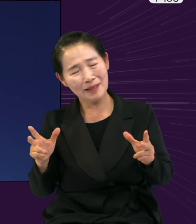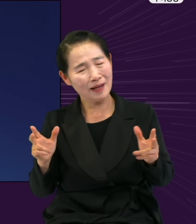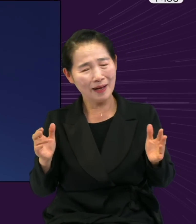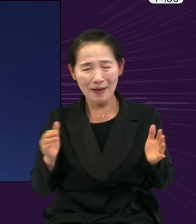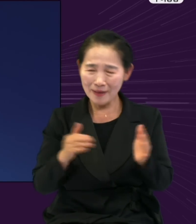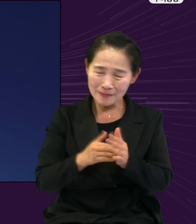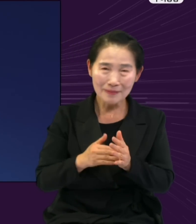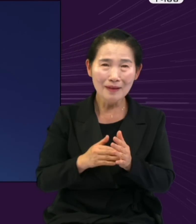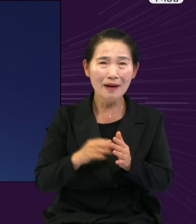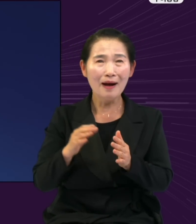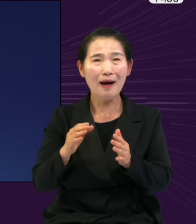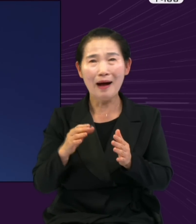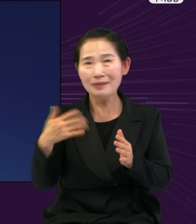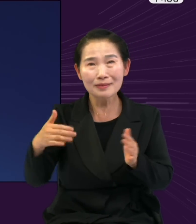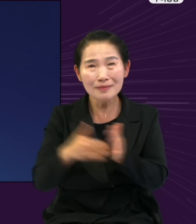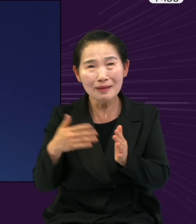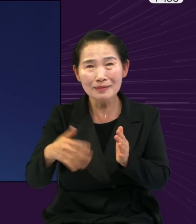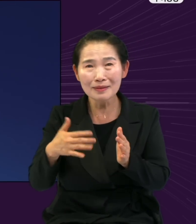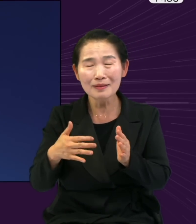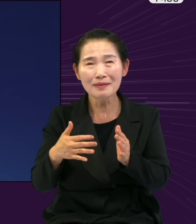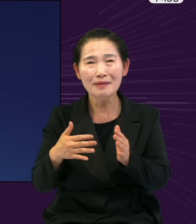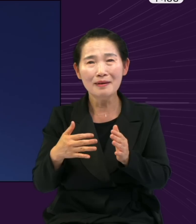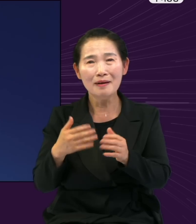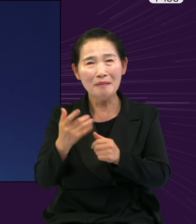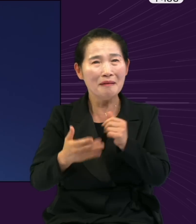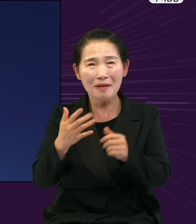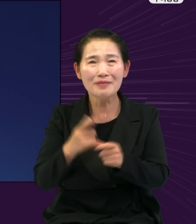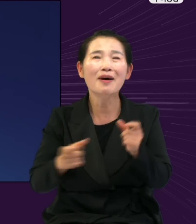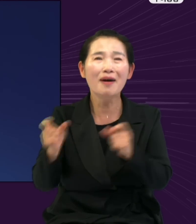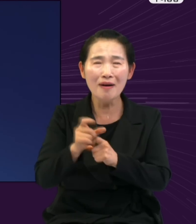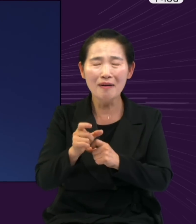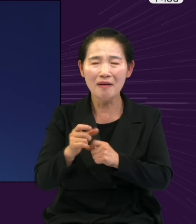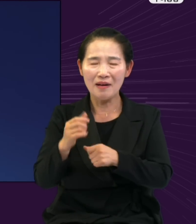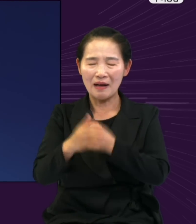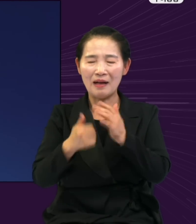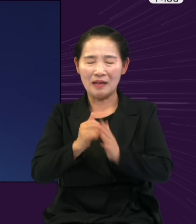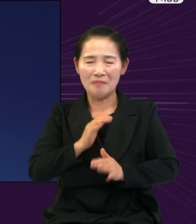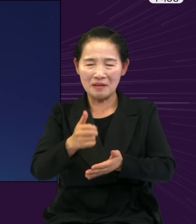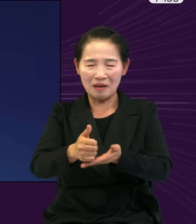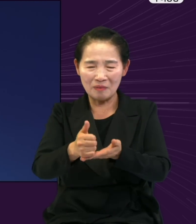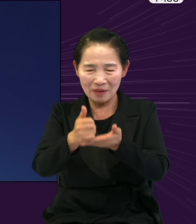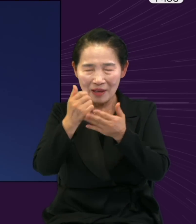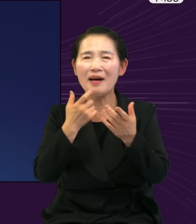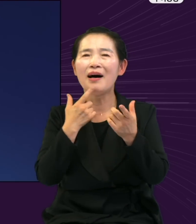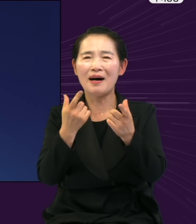돼요? 하나님을 경외하듯이 지으라고 하셨어요.